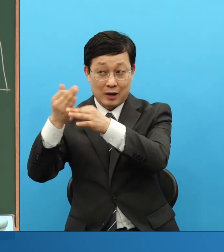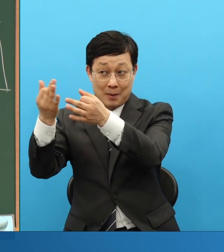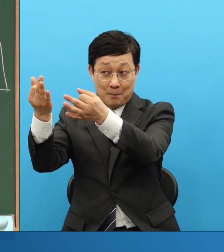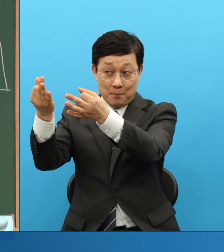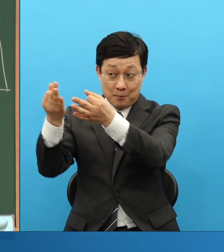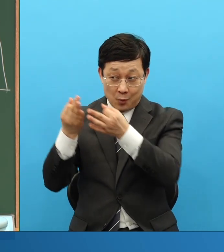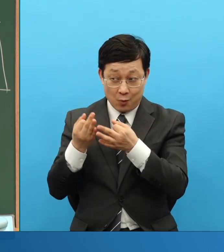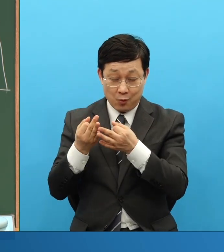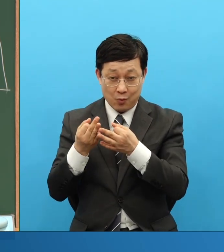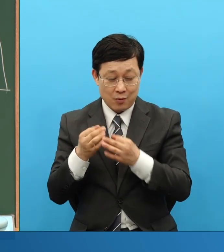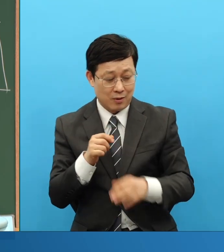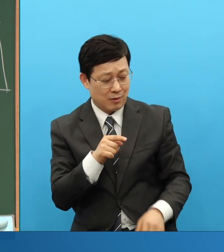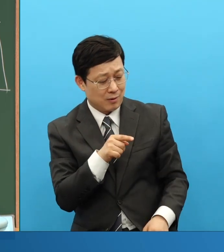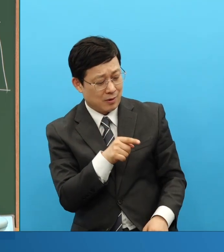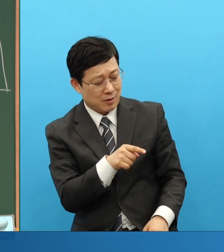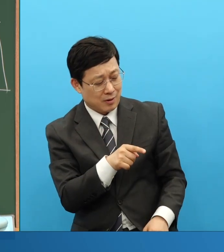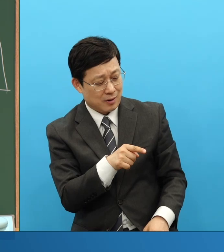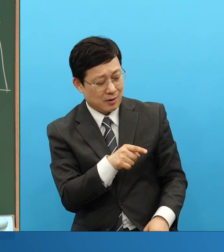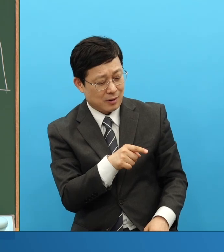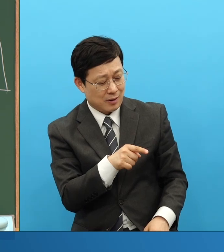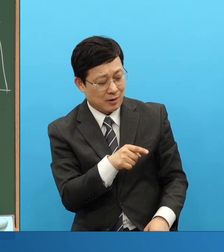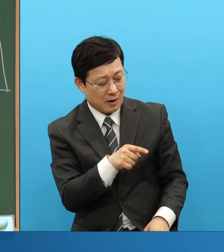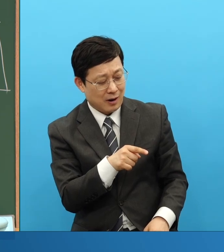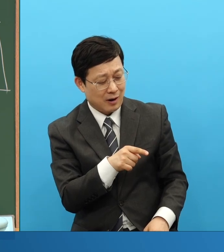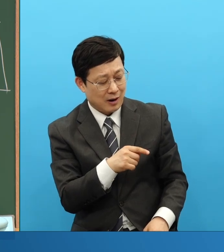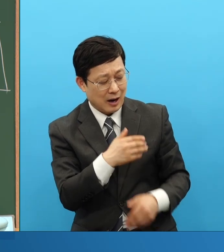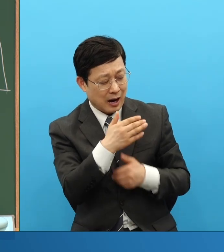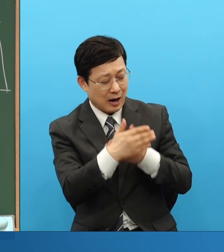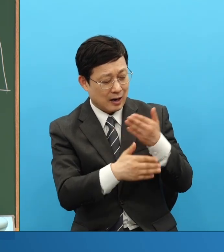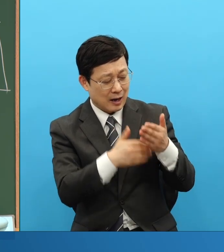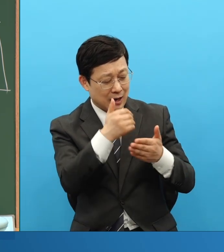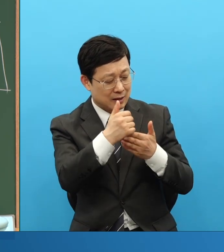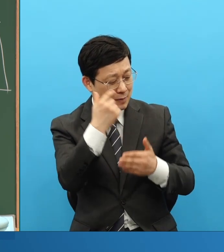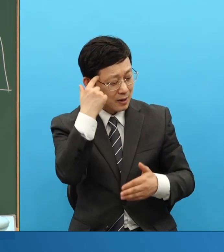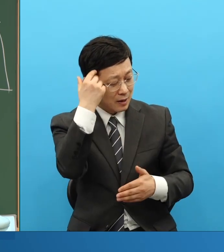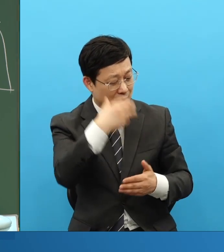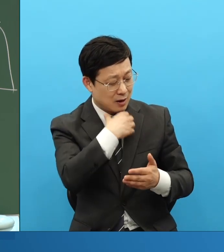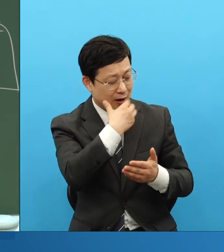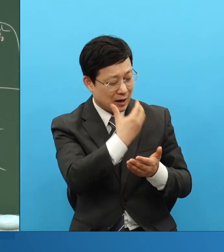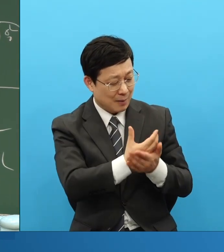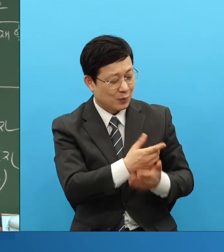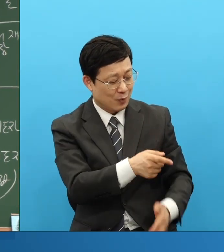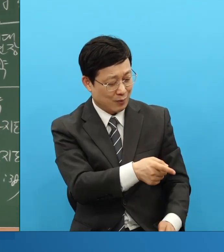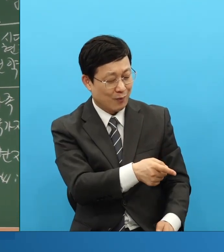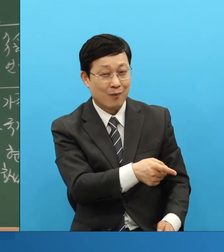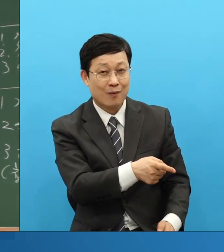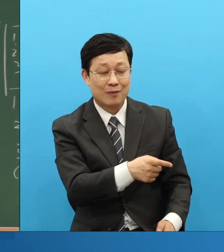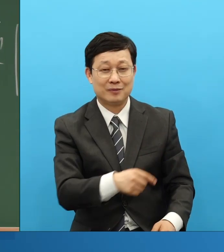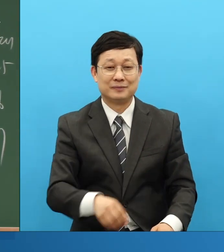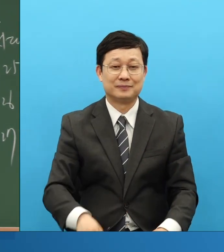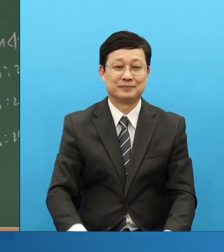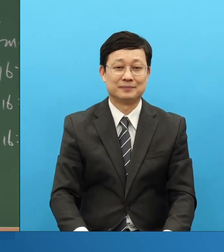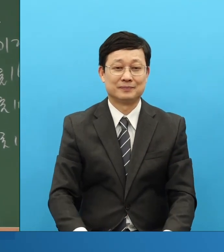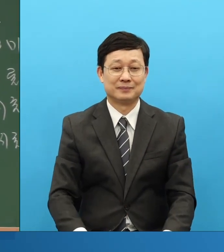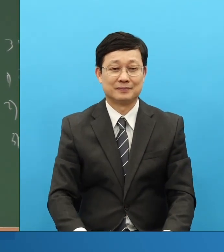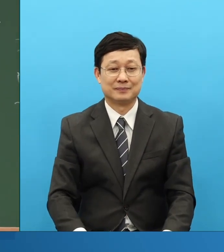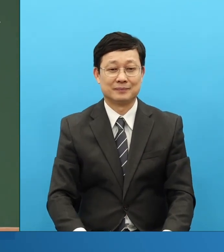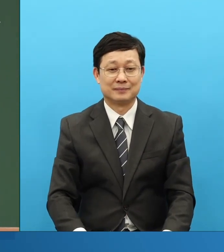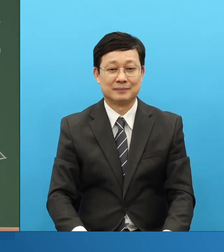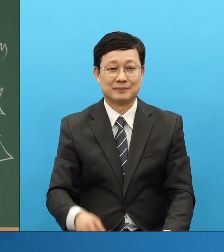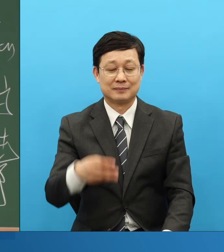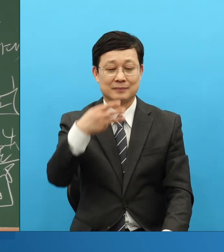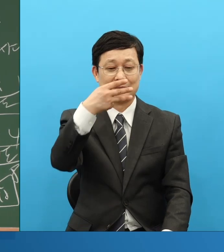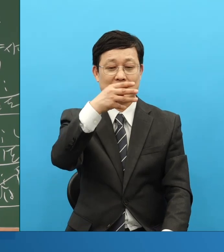나중에 이것 가지고 핵심 때 한번 보겠습니다. And then we'll take a deeper look at this during the core message later on. 그래서 이번에 리더스의